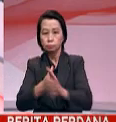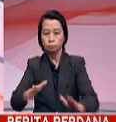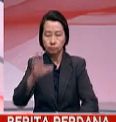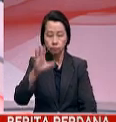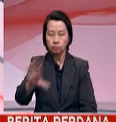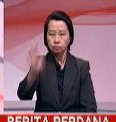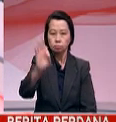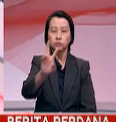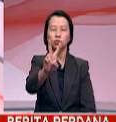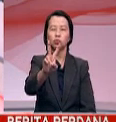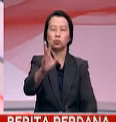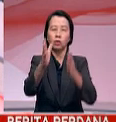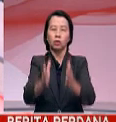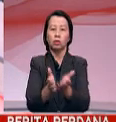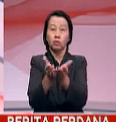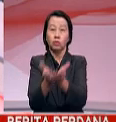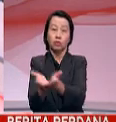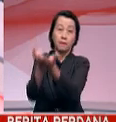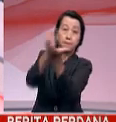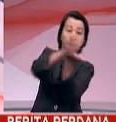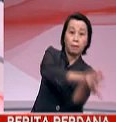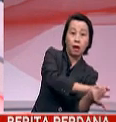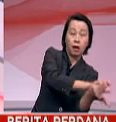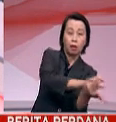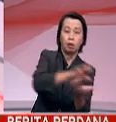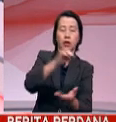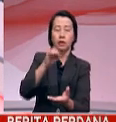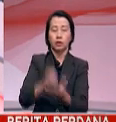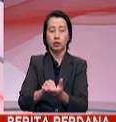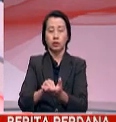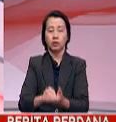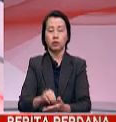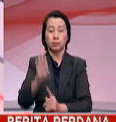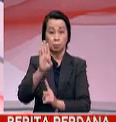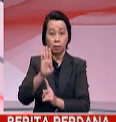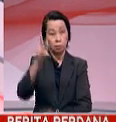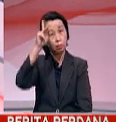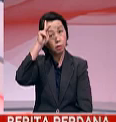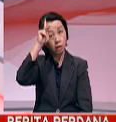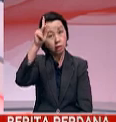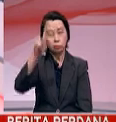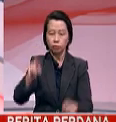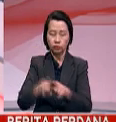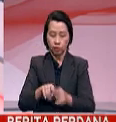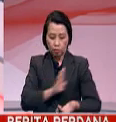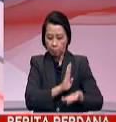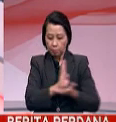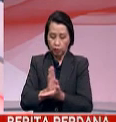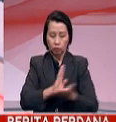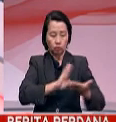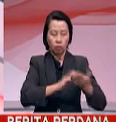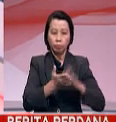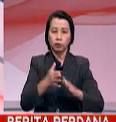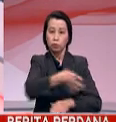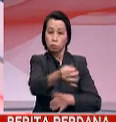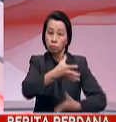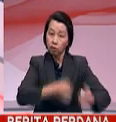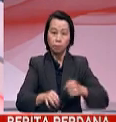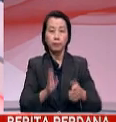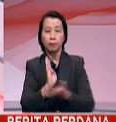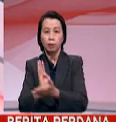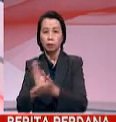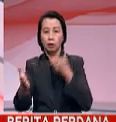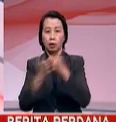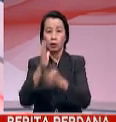mengesan dua lagi mangsa bot terbalik di perairan Kuala Kemasin, Bacok, Kelantan turut dibantu komuniti nelayan. Sehingga